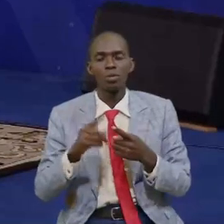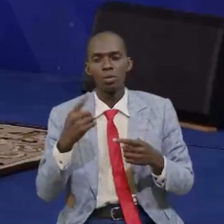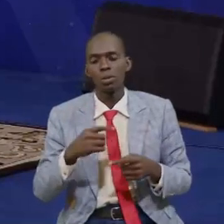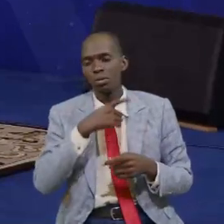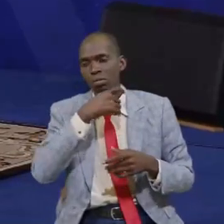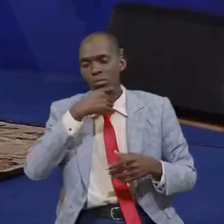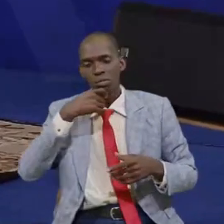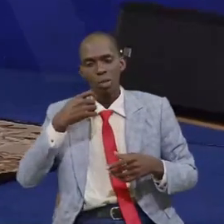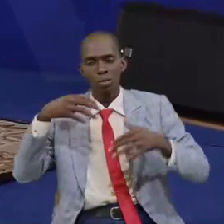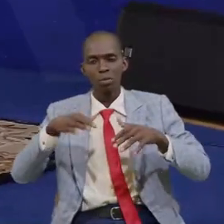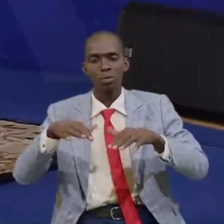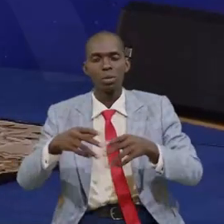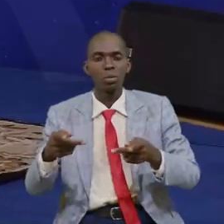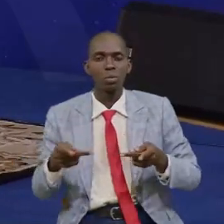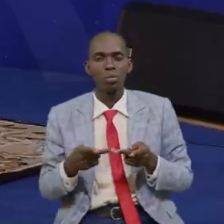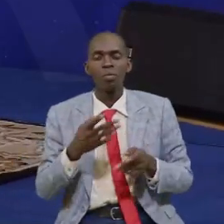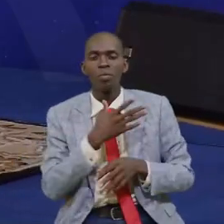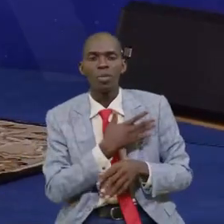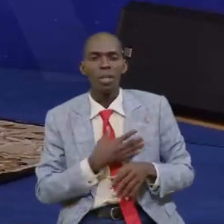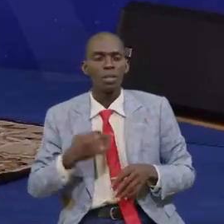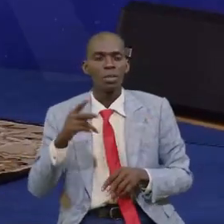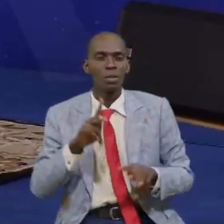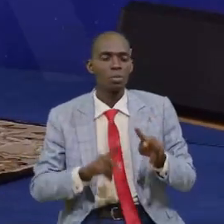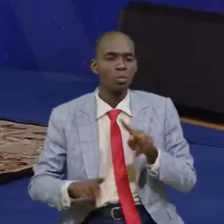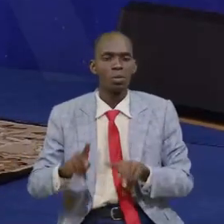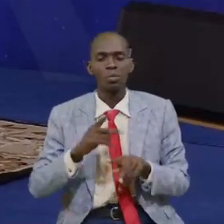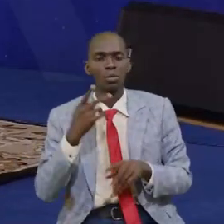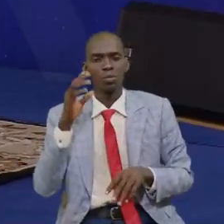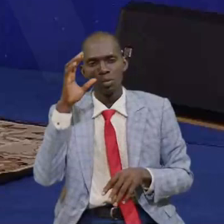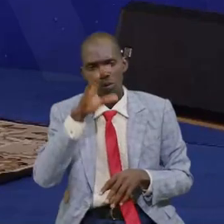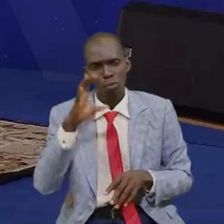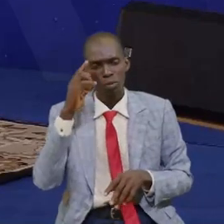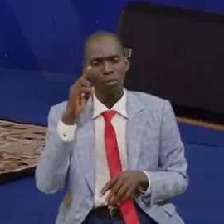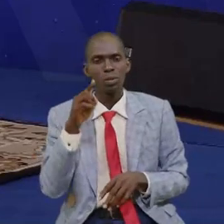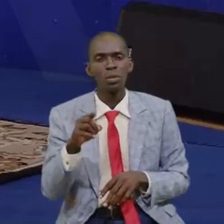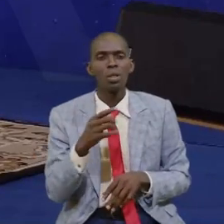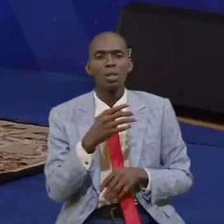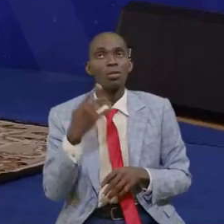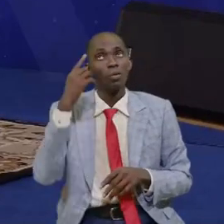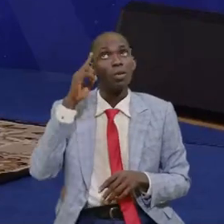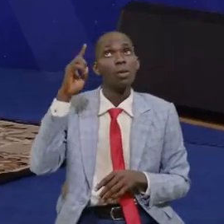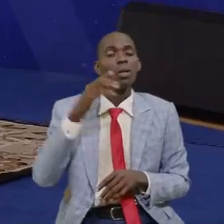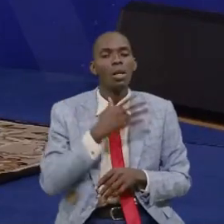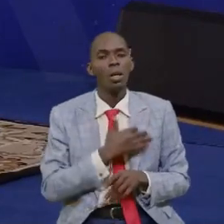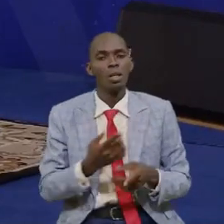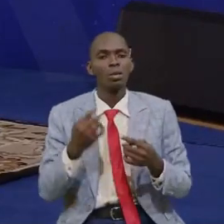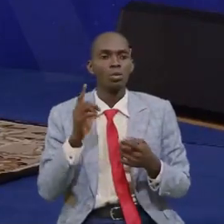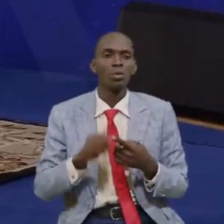Quand il fit jour, il alla dans un lieu désert. Luc 4, 42.